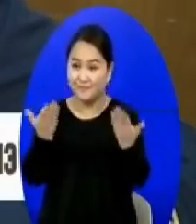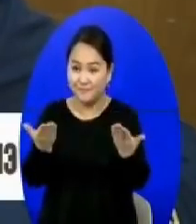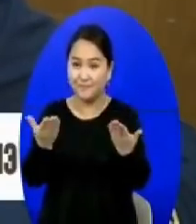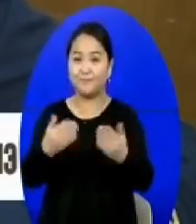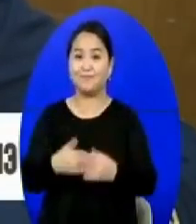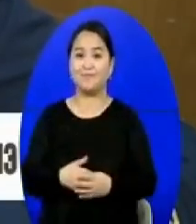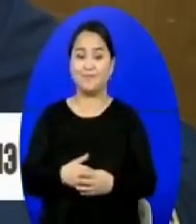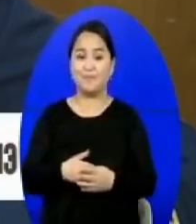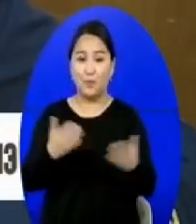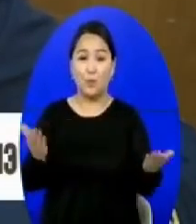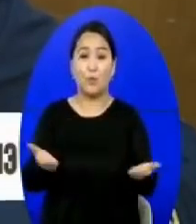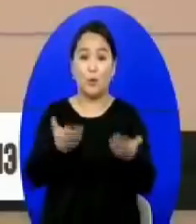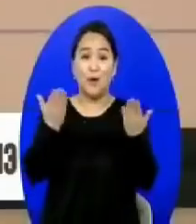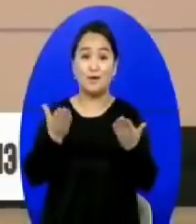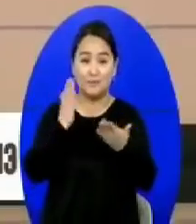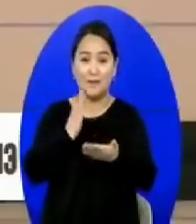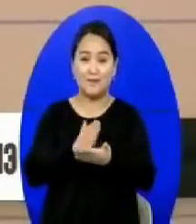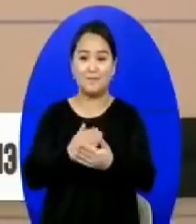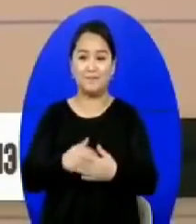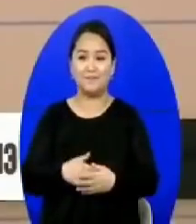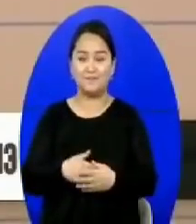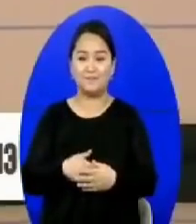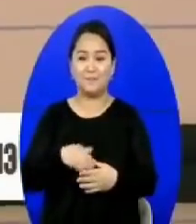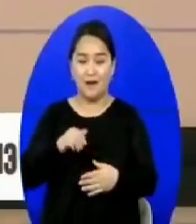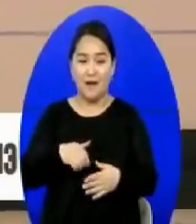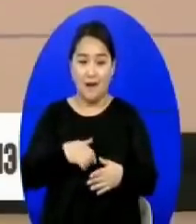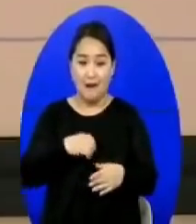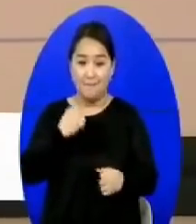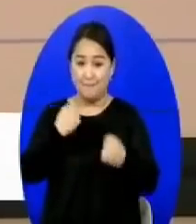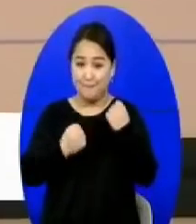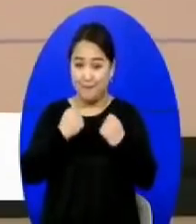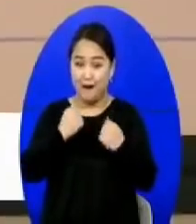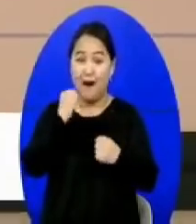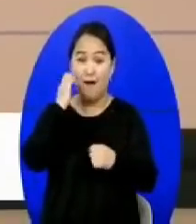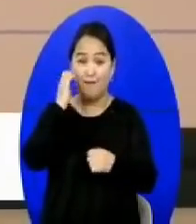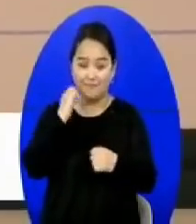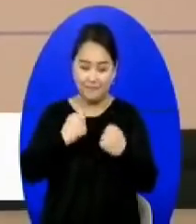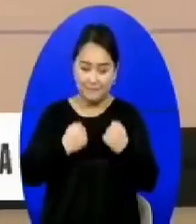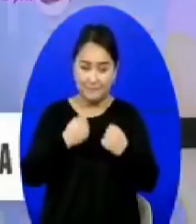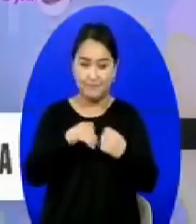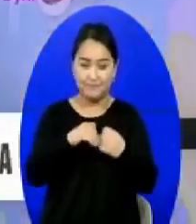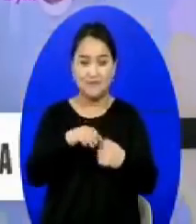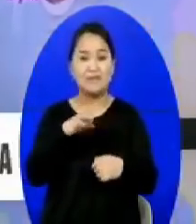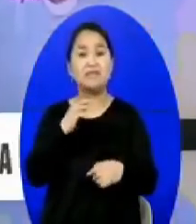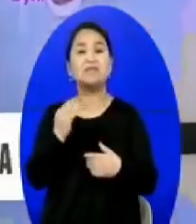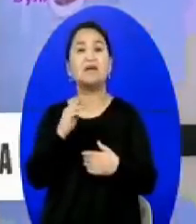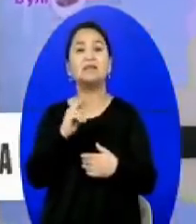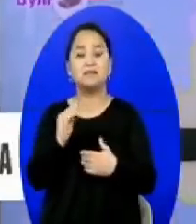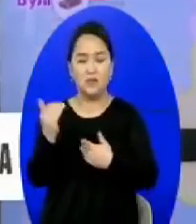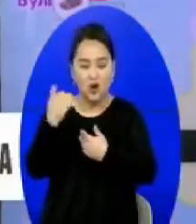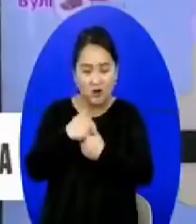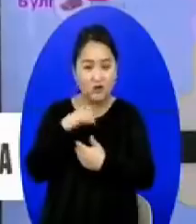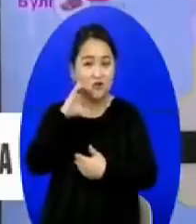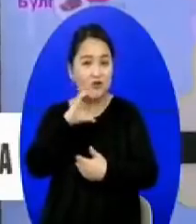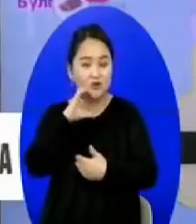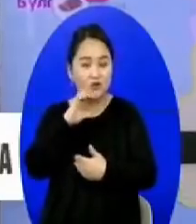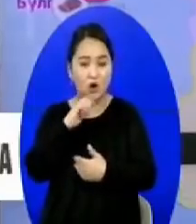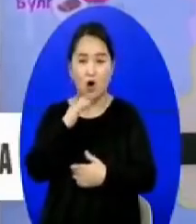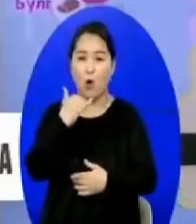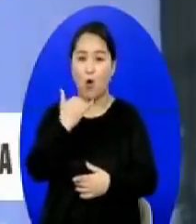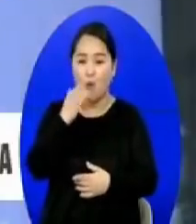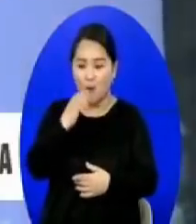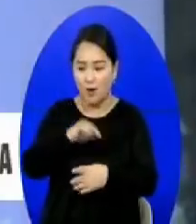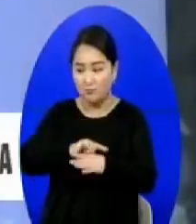гэж ингэж бас өрөөлмөр байна. Дараа нь бид ав тээврээр зорчих иргэдийг хэрхэн нэвтрүүлэх талаар сонирхлоо. Хот хооронд зорчих иргэд